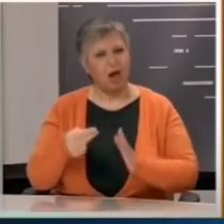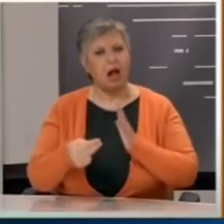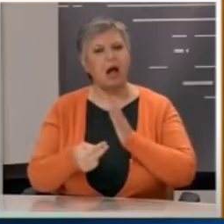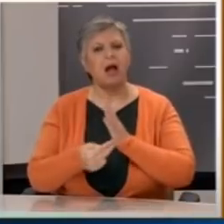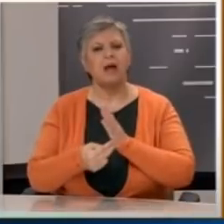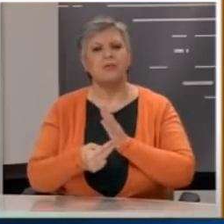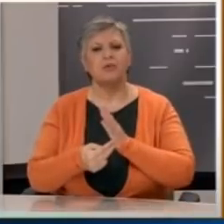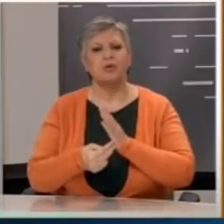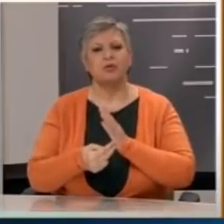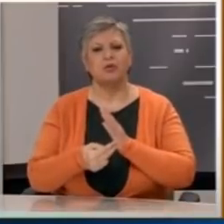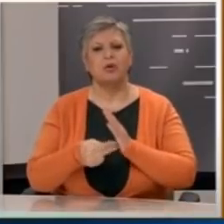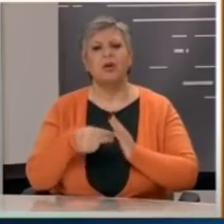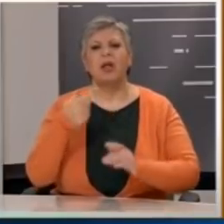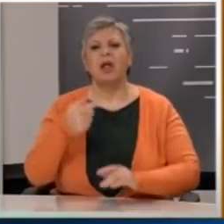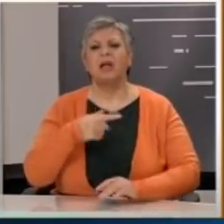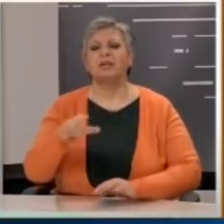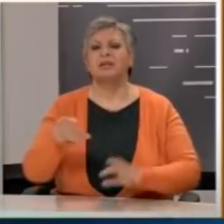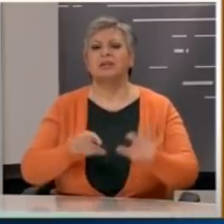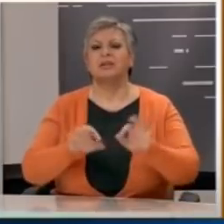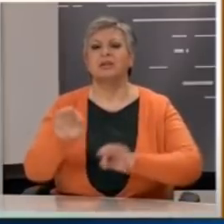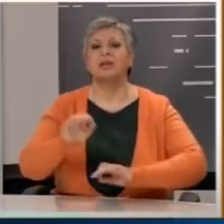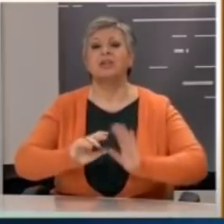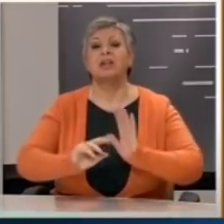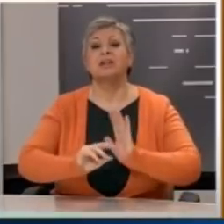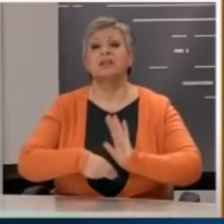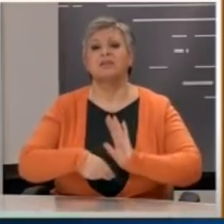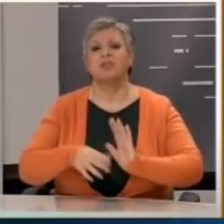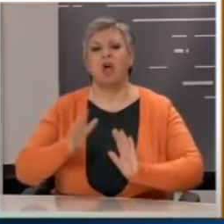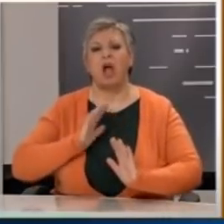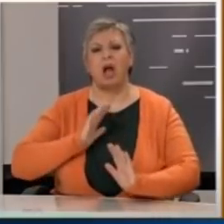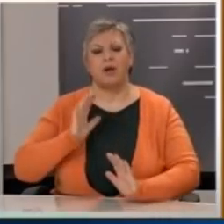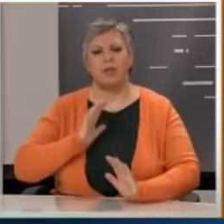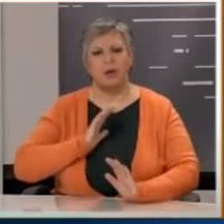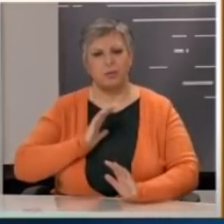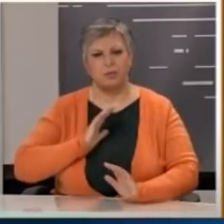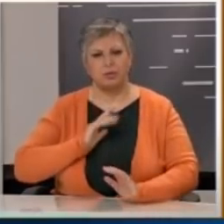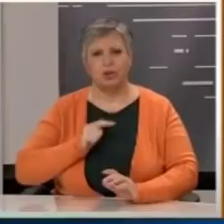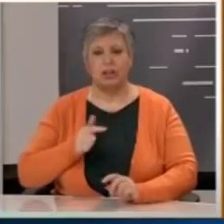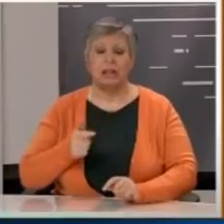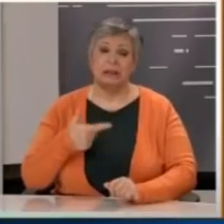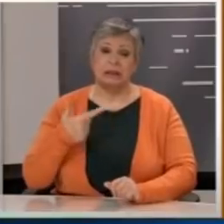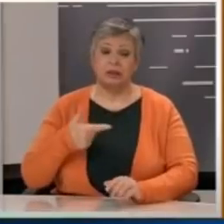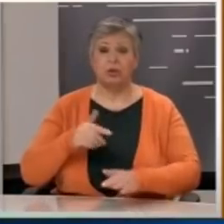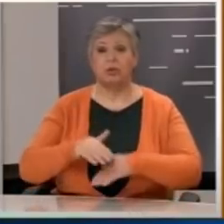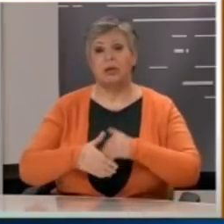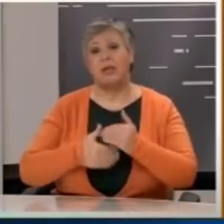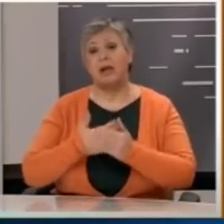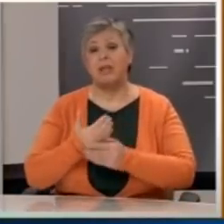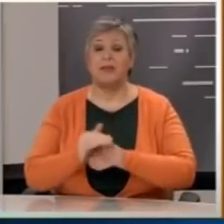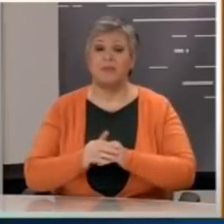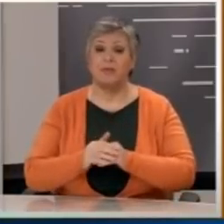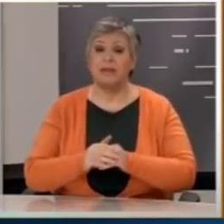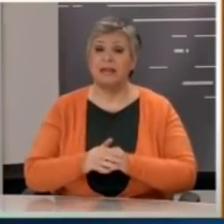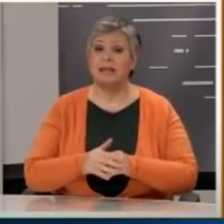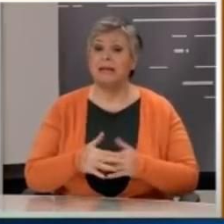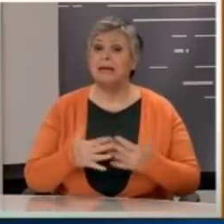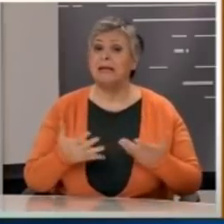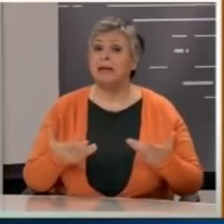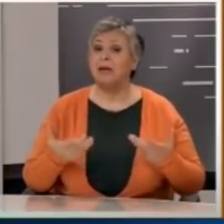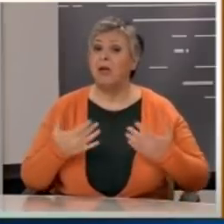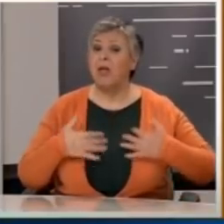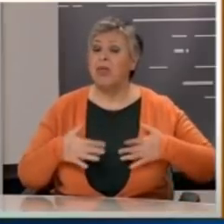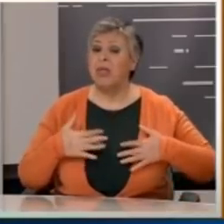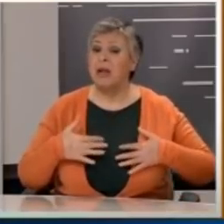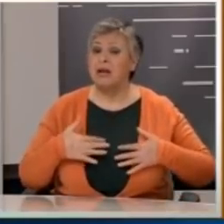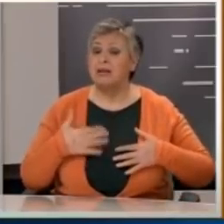να βάλετε συμβασιούχους είναι το ενδιαφέρον, μήπως το δημόσιο έχει έλλειψη προσωπικού ή